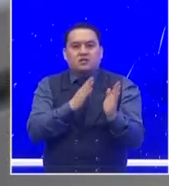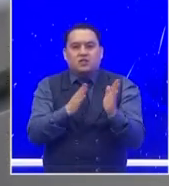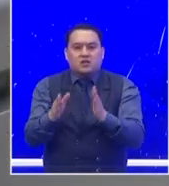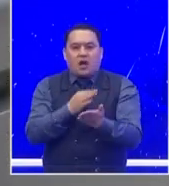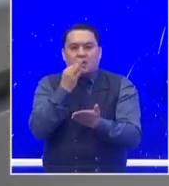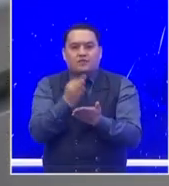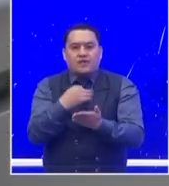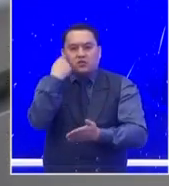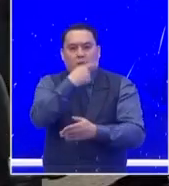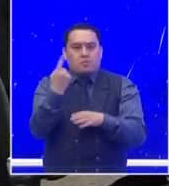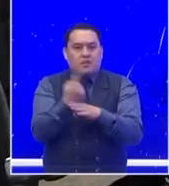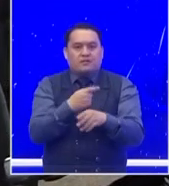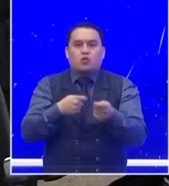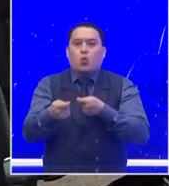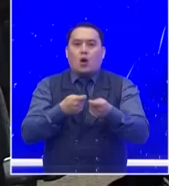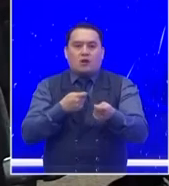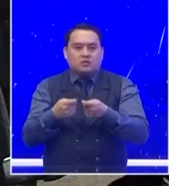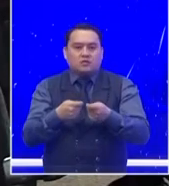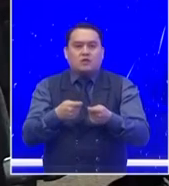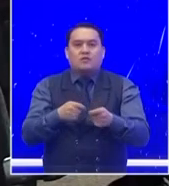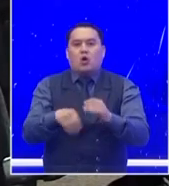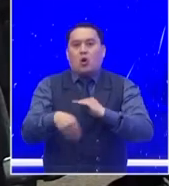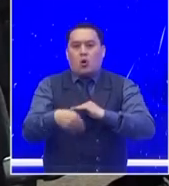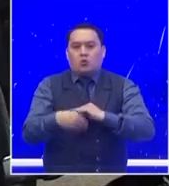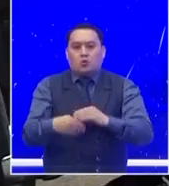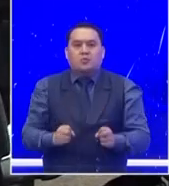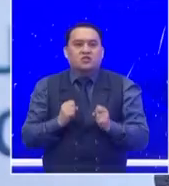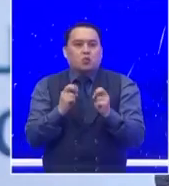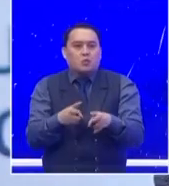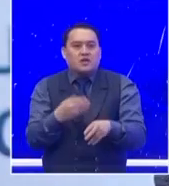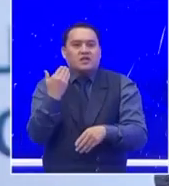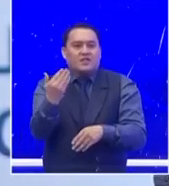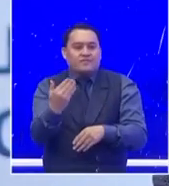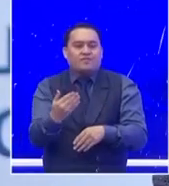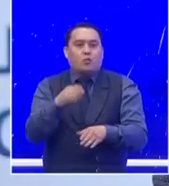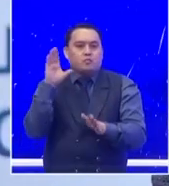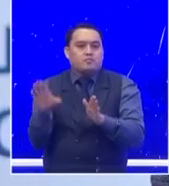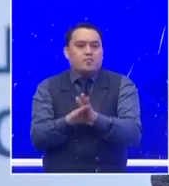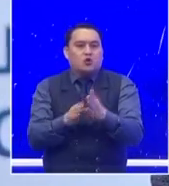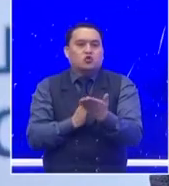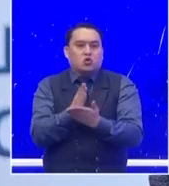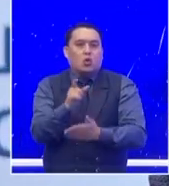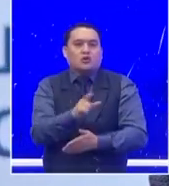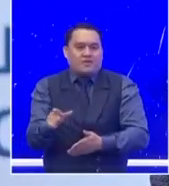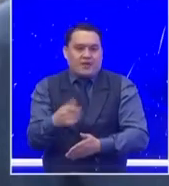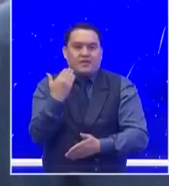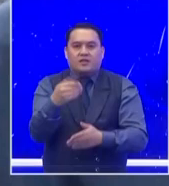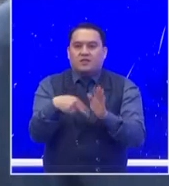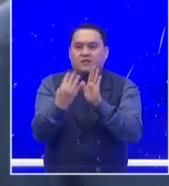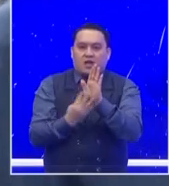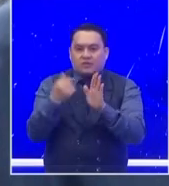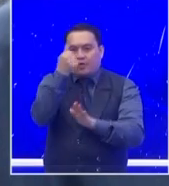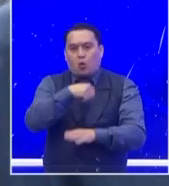и ответственности первых руководителей при совершении коррупционных преступлений их подчиненными. Напомним, 10 декабря 2019